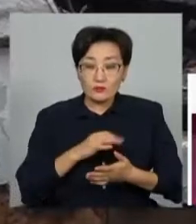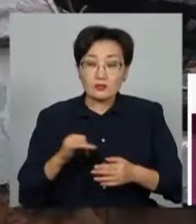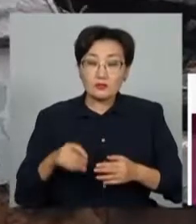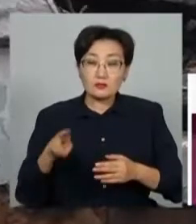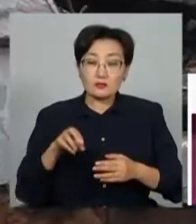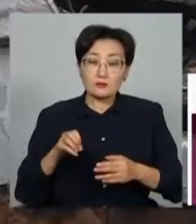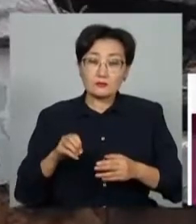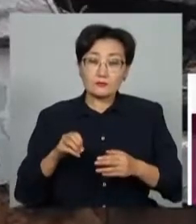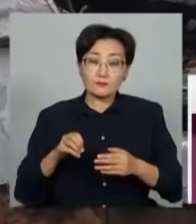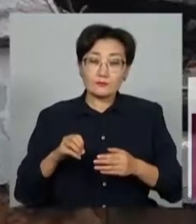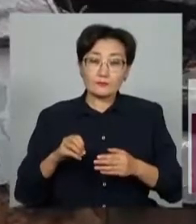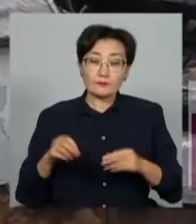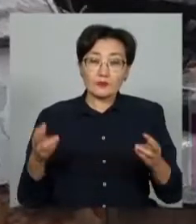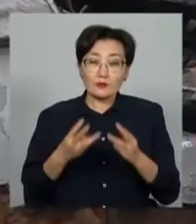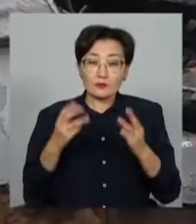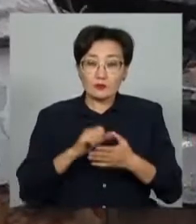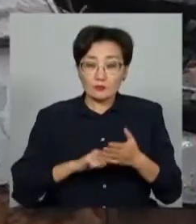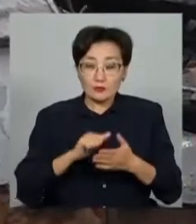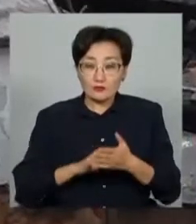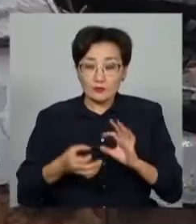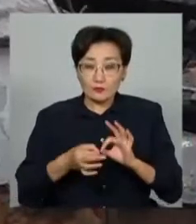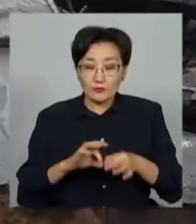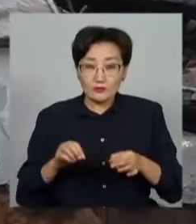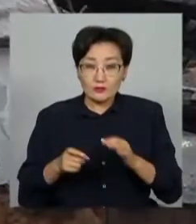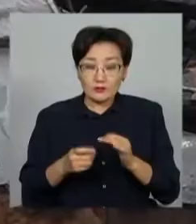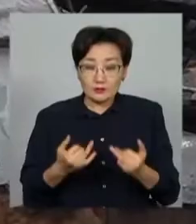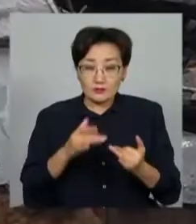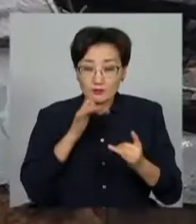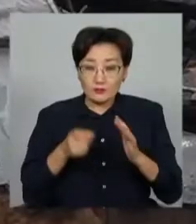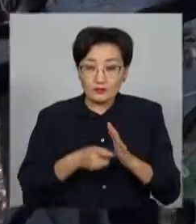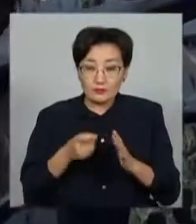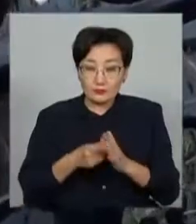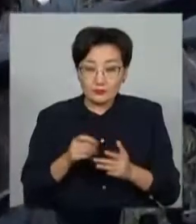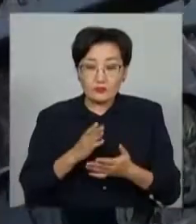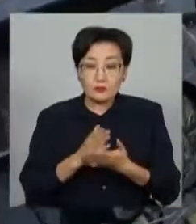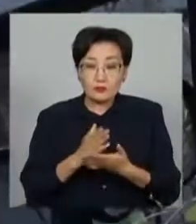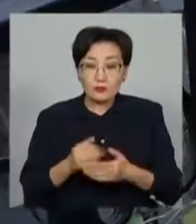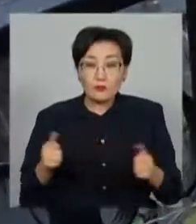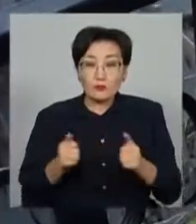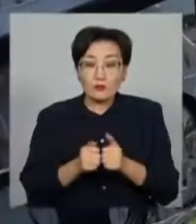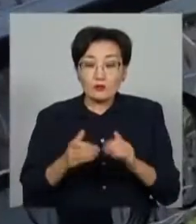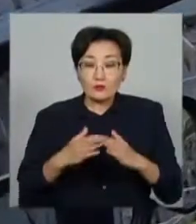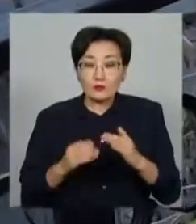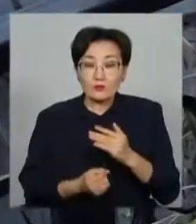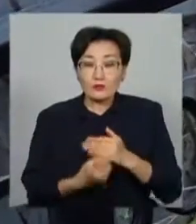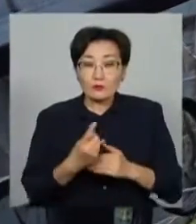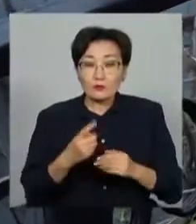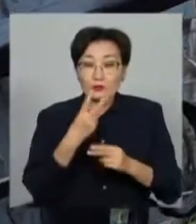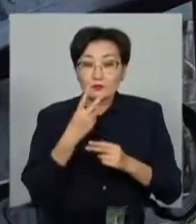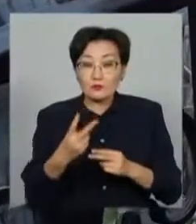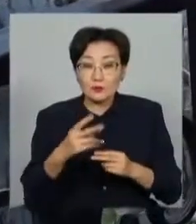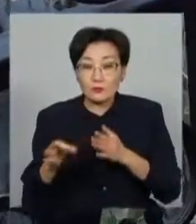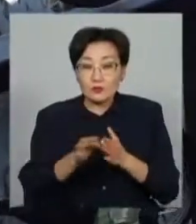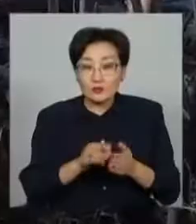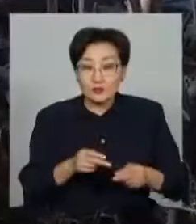Және өрттің себебі мән-жайы қазіргі таңда анықталуда. Көршісінің үйінен шыққан көк түтінді алыстан байқап,